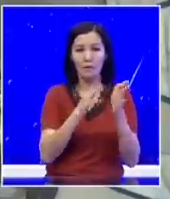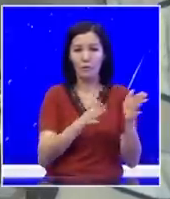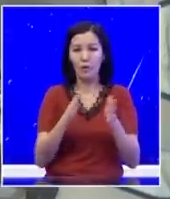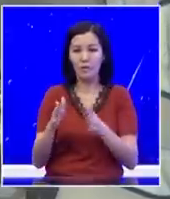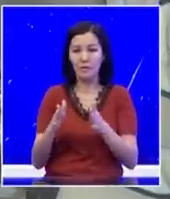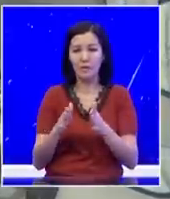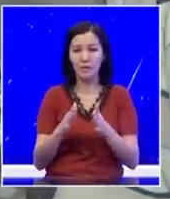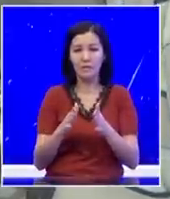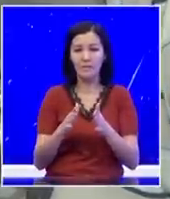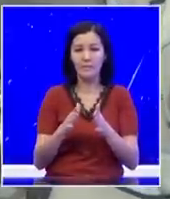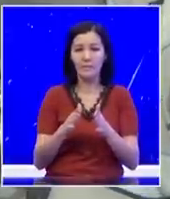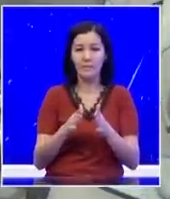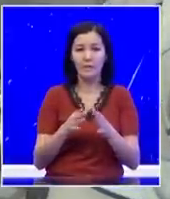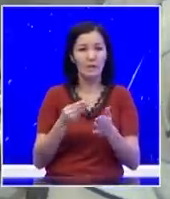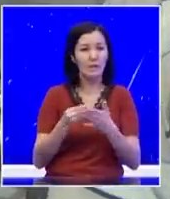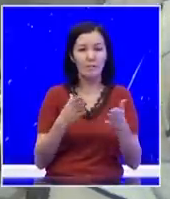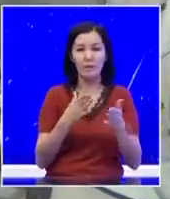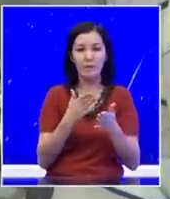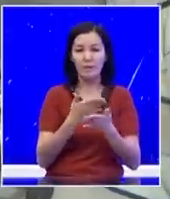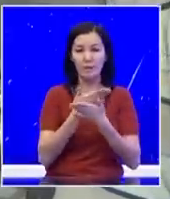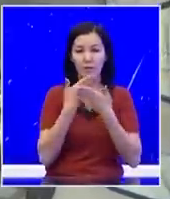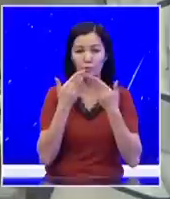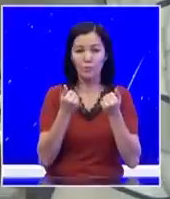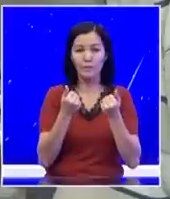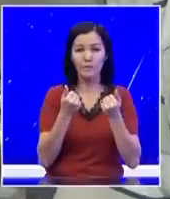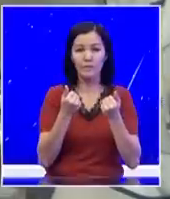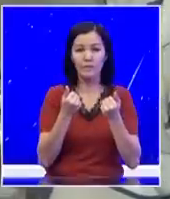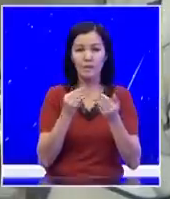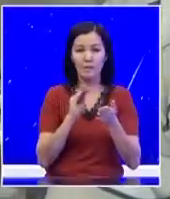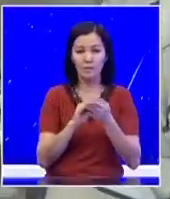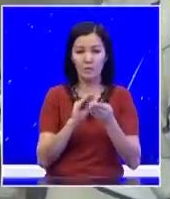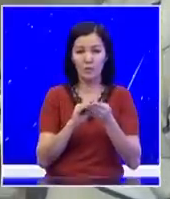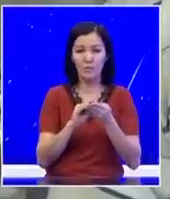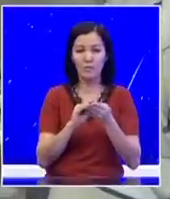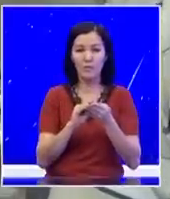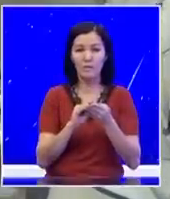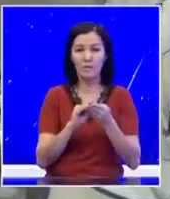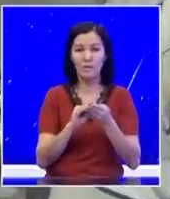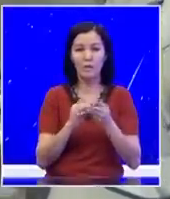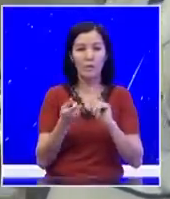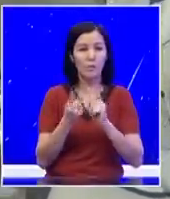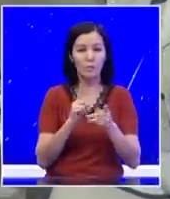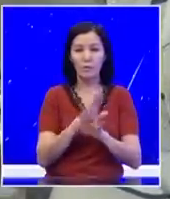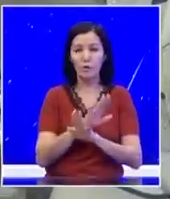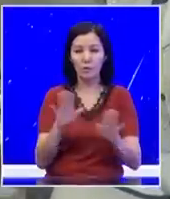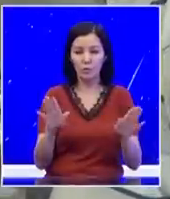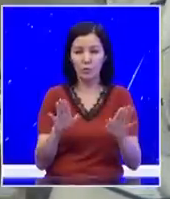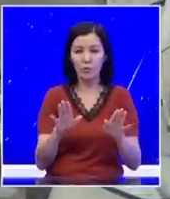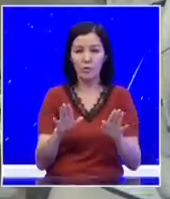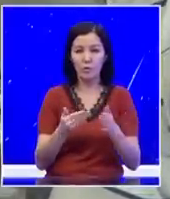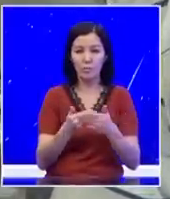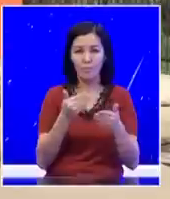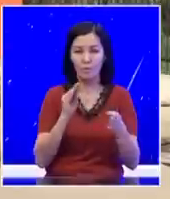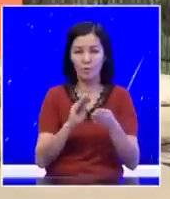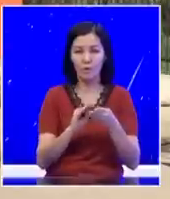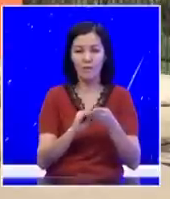баған мүмкіндігінше біз тұрақтандырып жатырмыз. Негізгі товарлардың көп бағасы өзгерген жоқ. Бұрынғы қалпында қалып